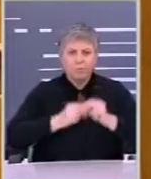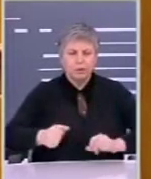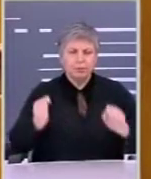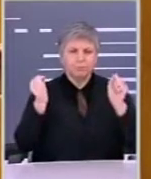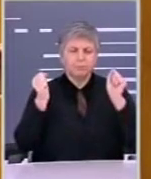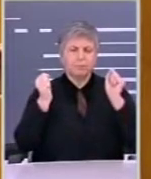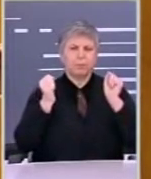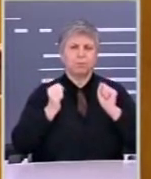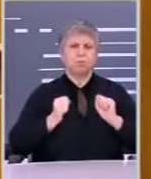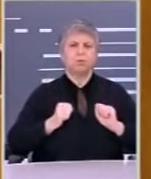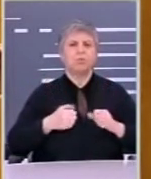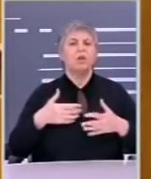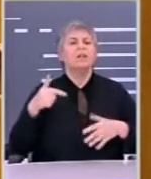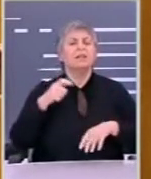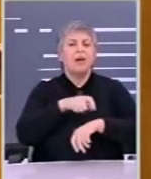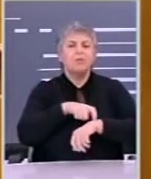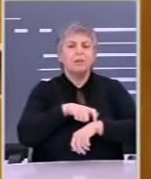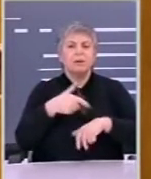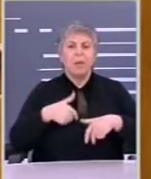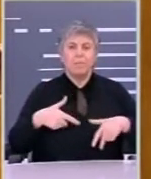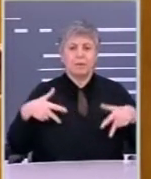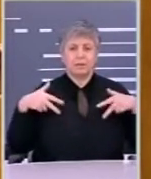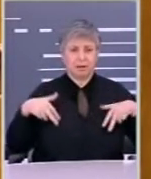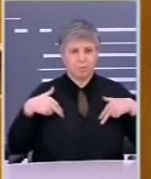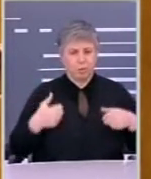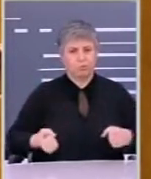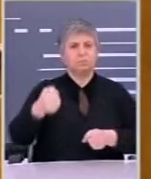την οποία καλούμαστε να διαχειριστούμε.